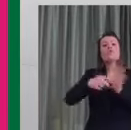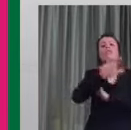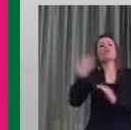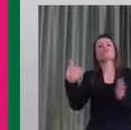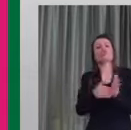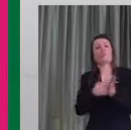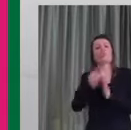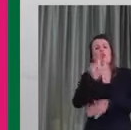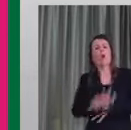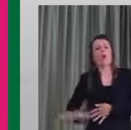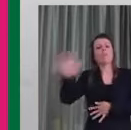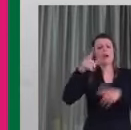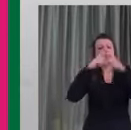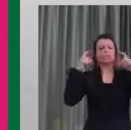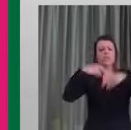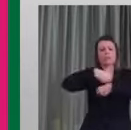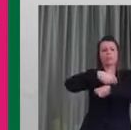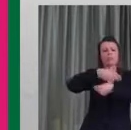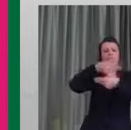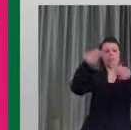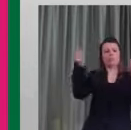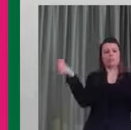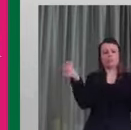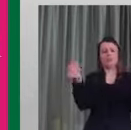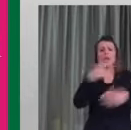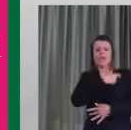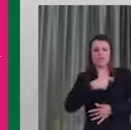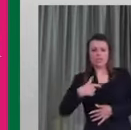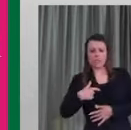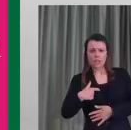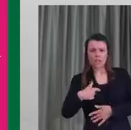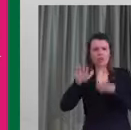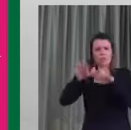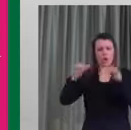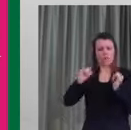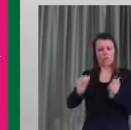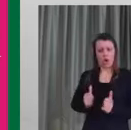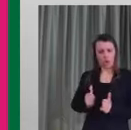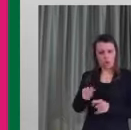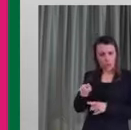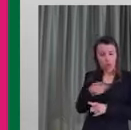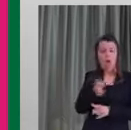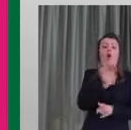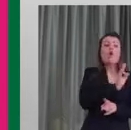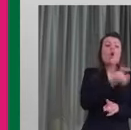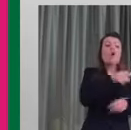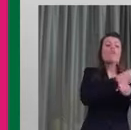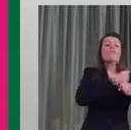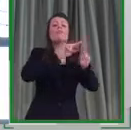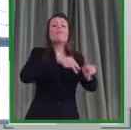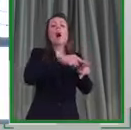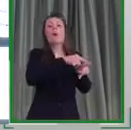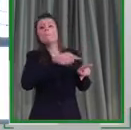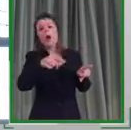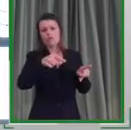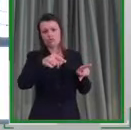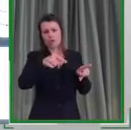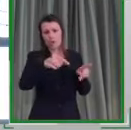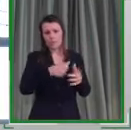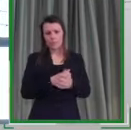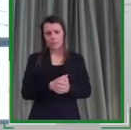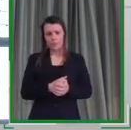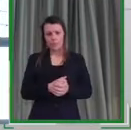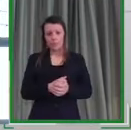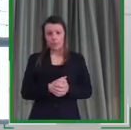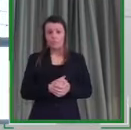lombardia con i sindaci la protezione civile da una parte o le farmacie dall'altra non solo